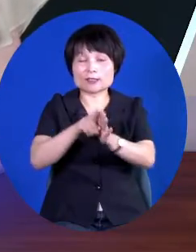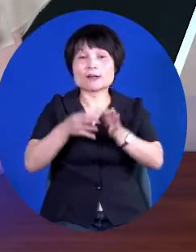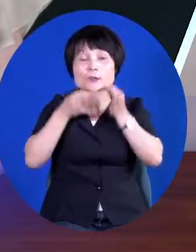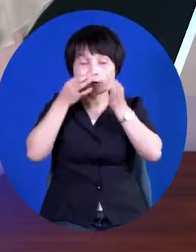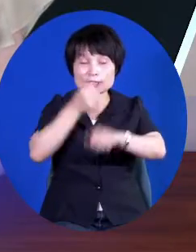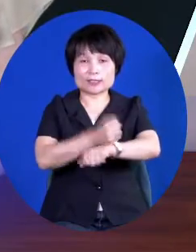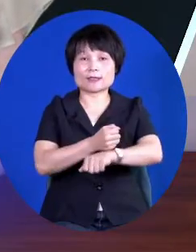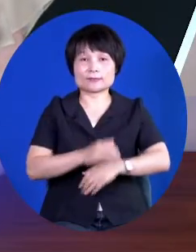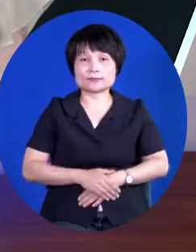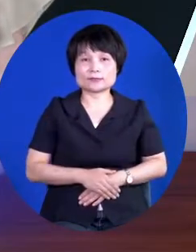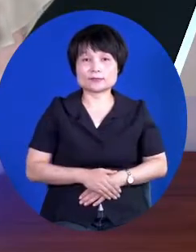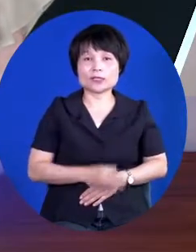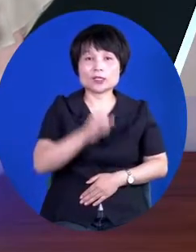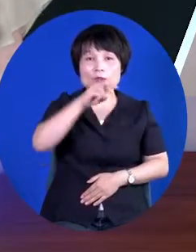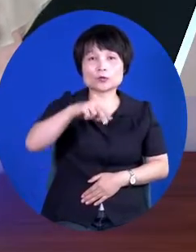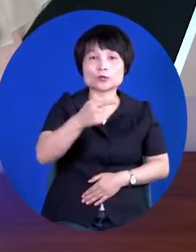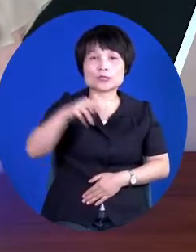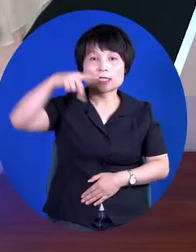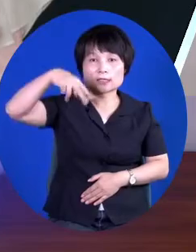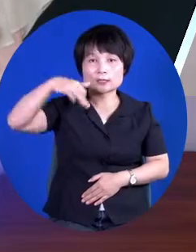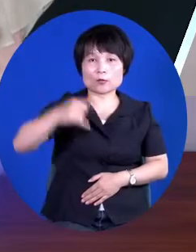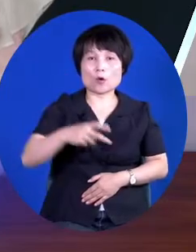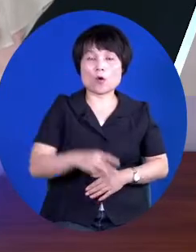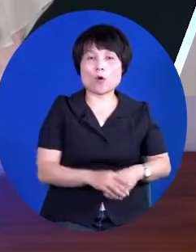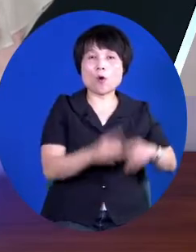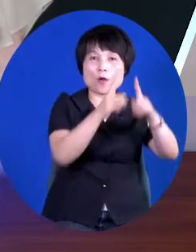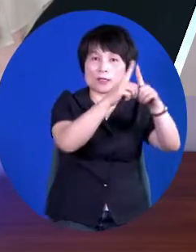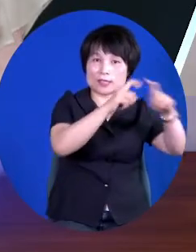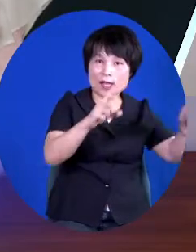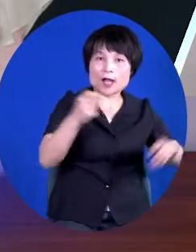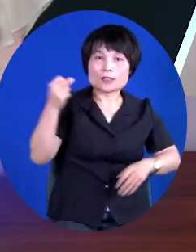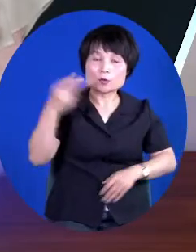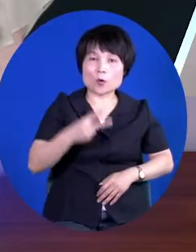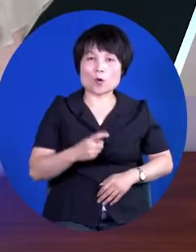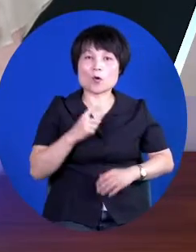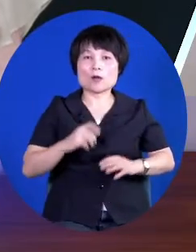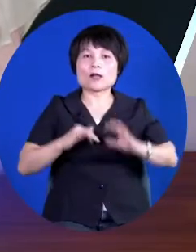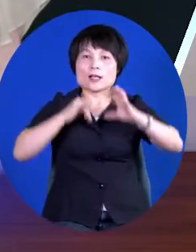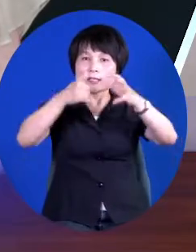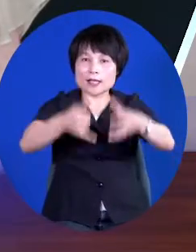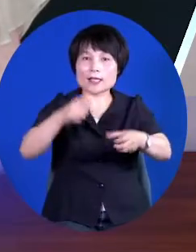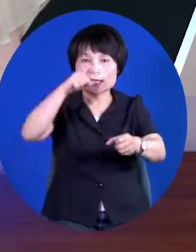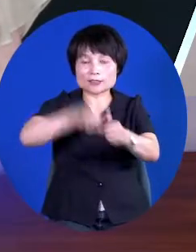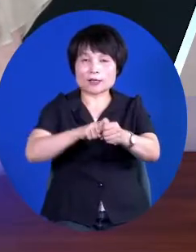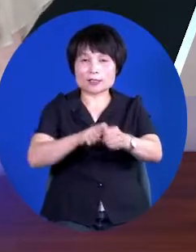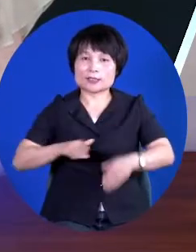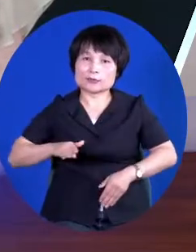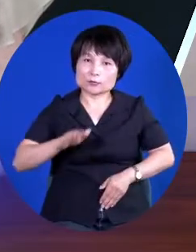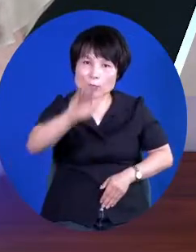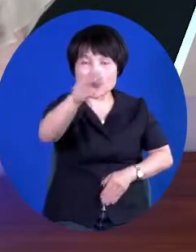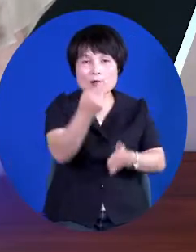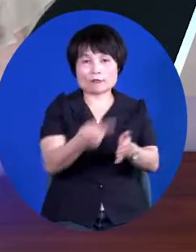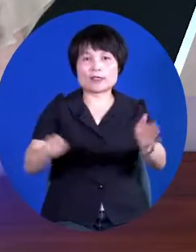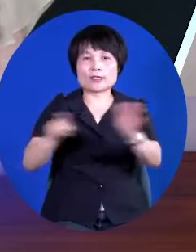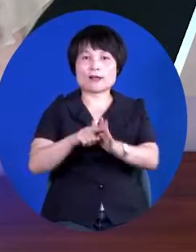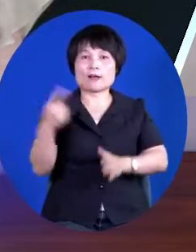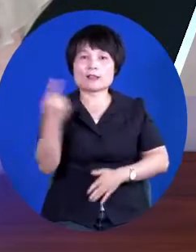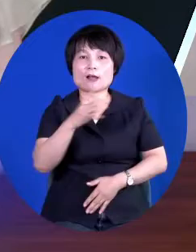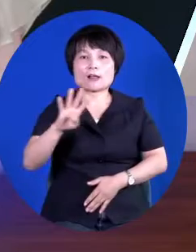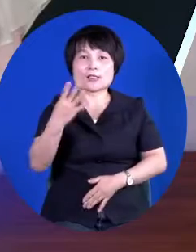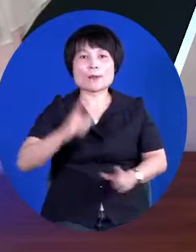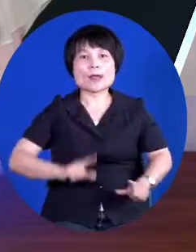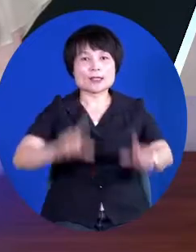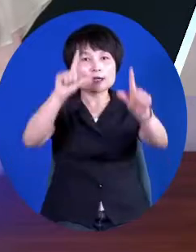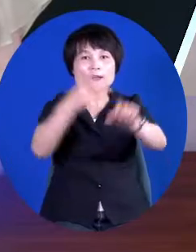공산성과 송산리 고분군의 유네스코 세계유산 등재를 발판 삼아 세계적인 명품 축제로 도약하기 위해 1400년